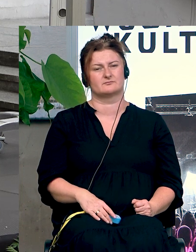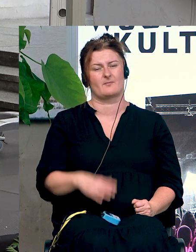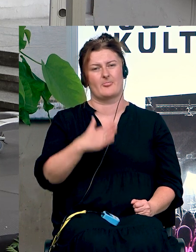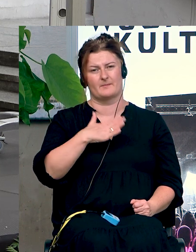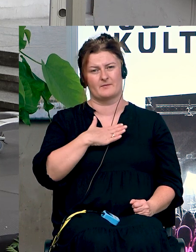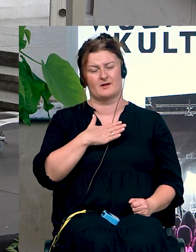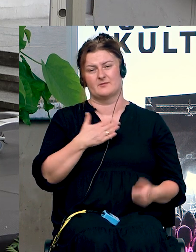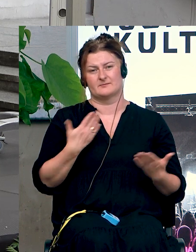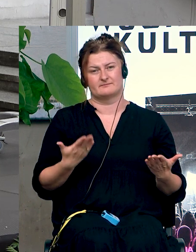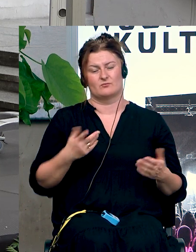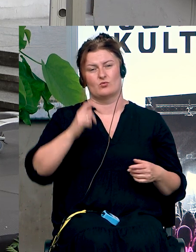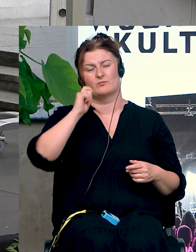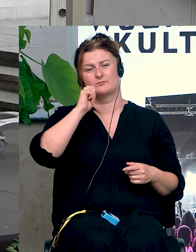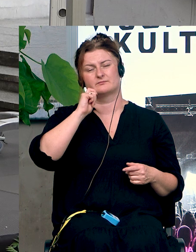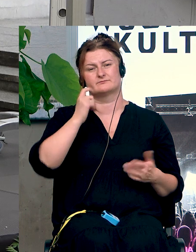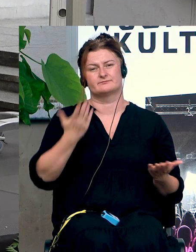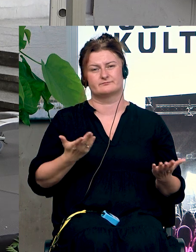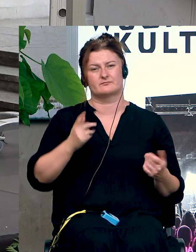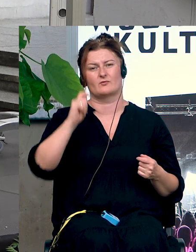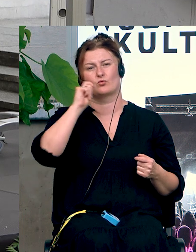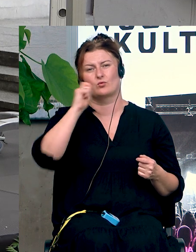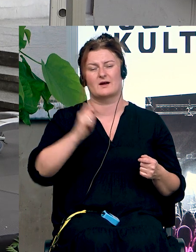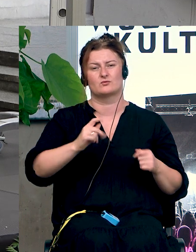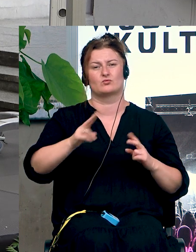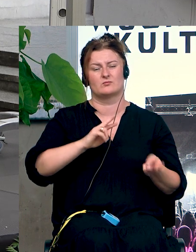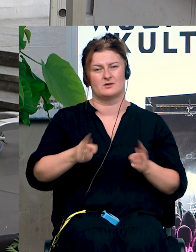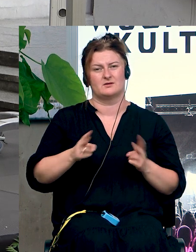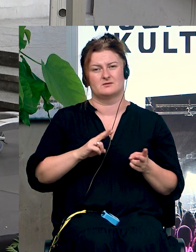мамы, niestety w Ukrainie, znaczy ukraińscy tłumacze